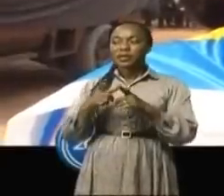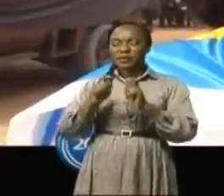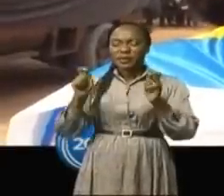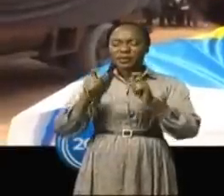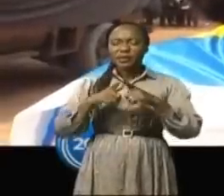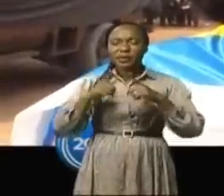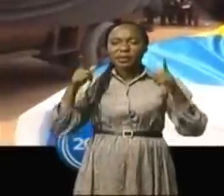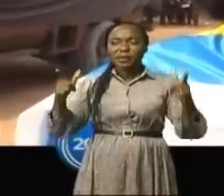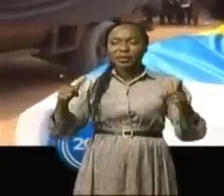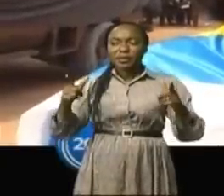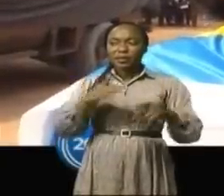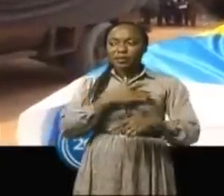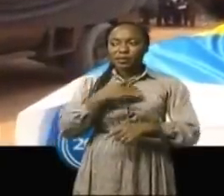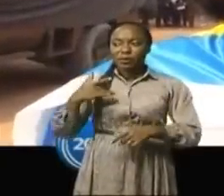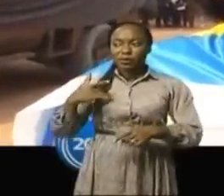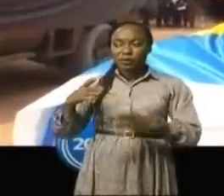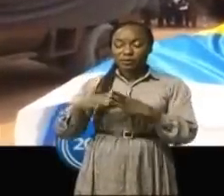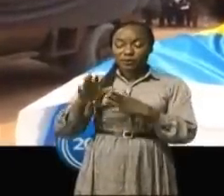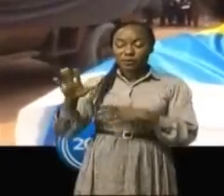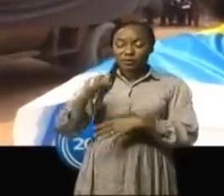sait qu'avec ce nom,